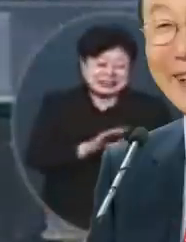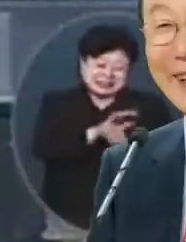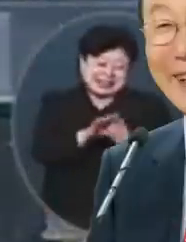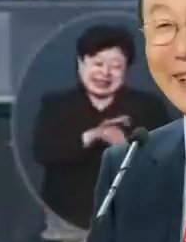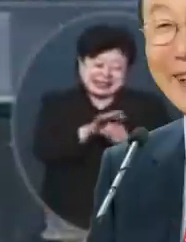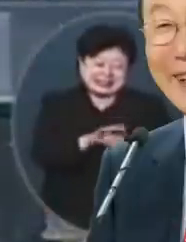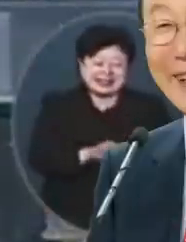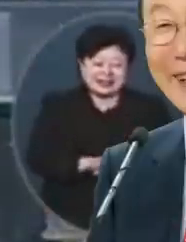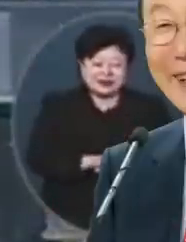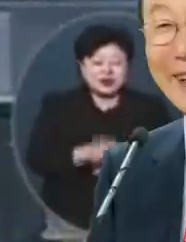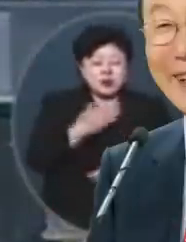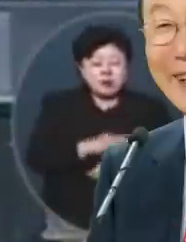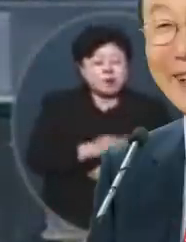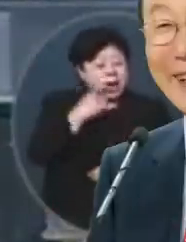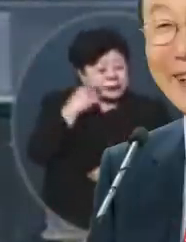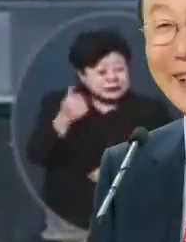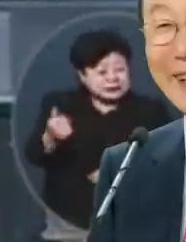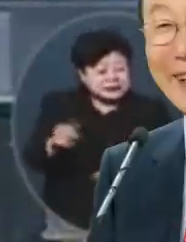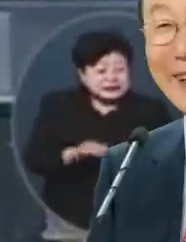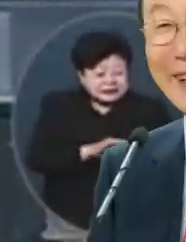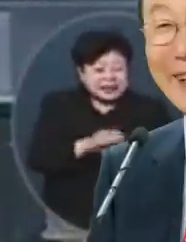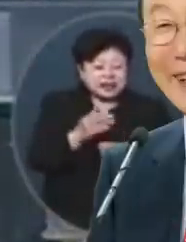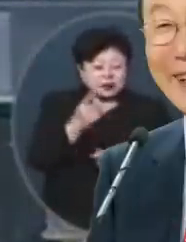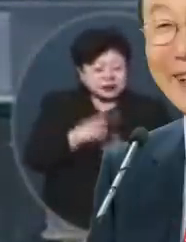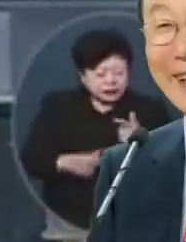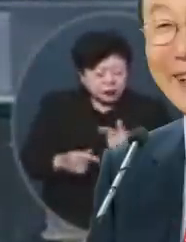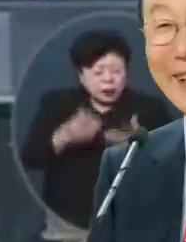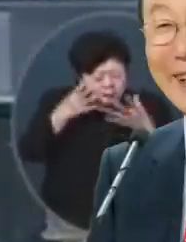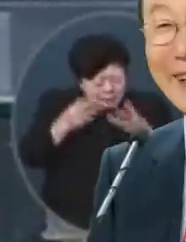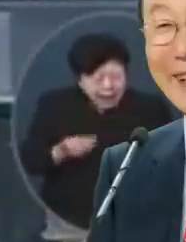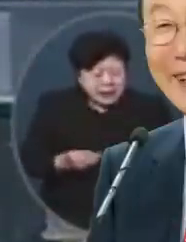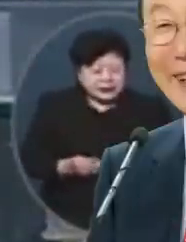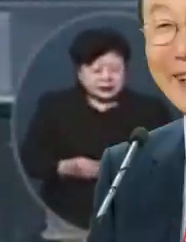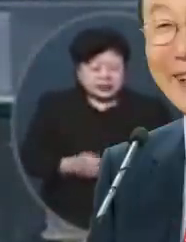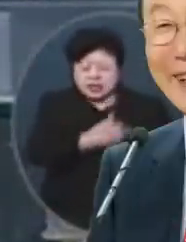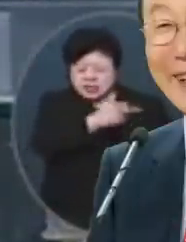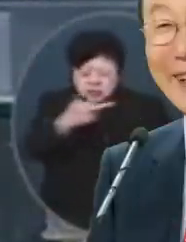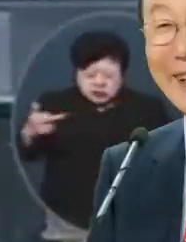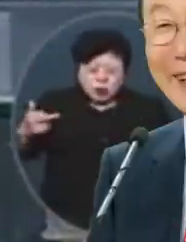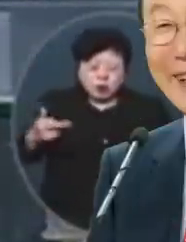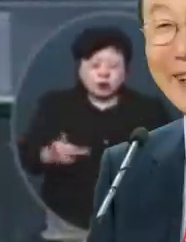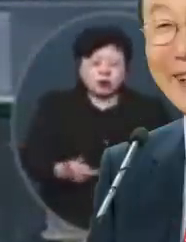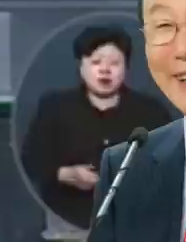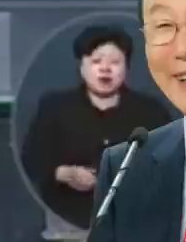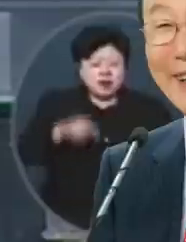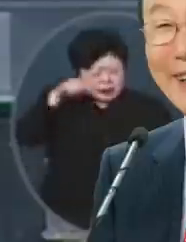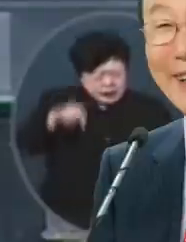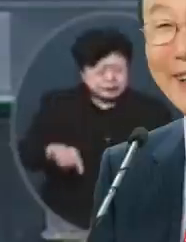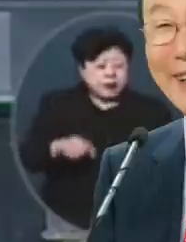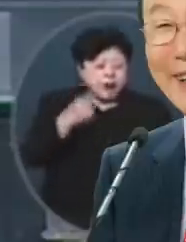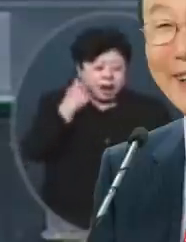것은 우리 육신의 아버지가 우리를 사랑하는 것보다 훨씬 더 크고 깊습니다.